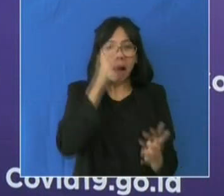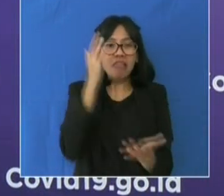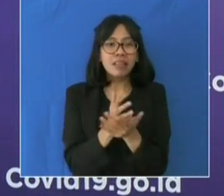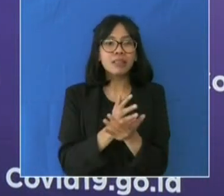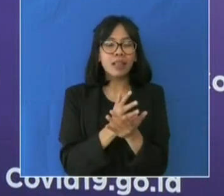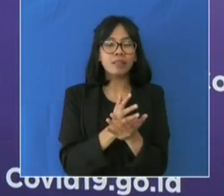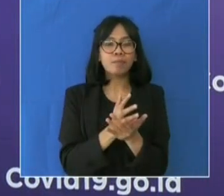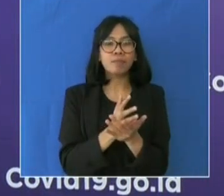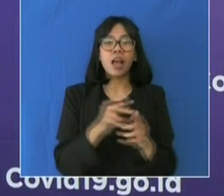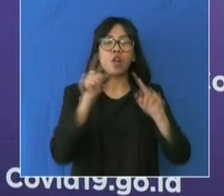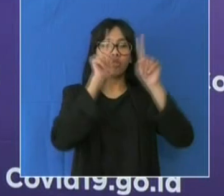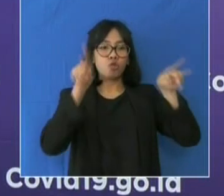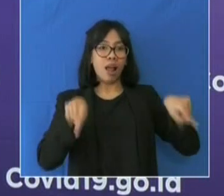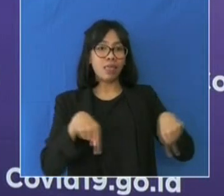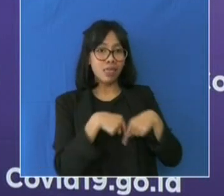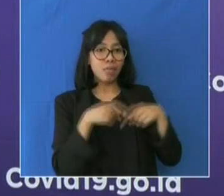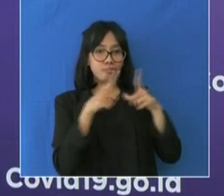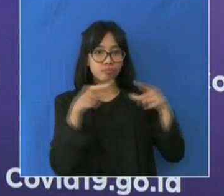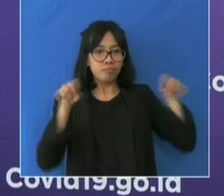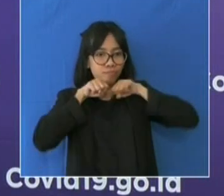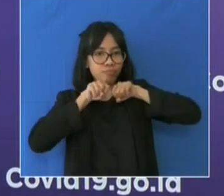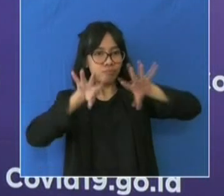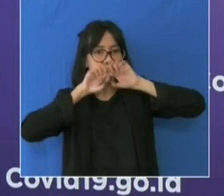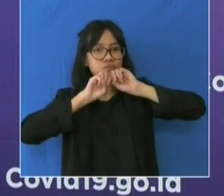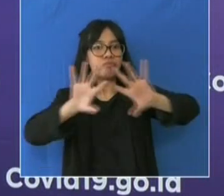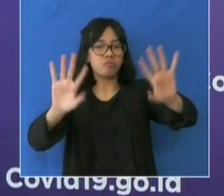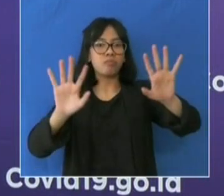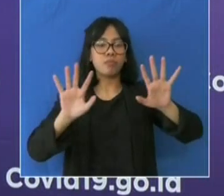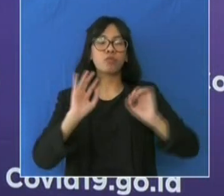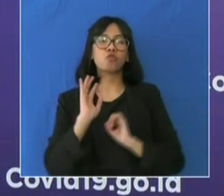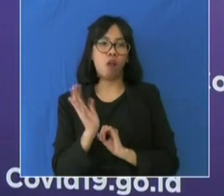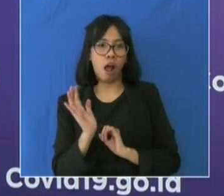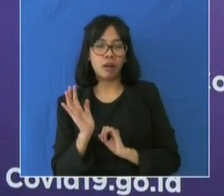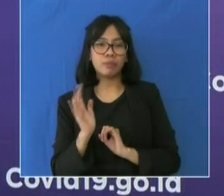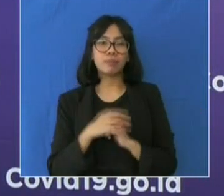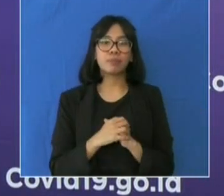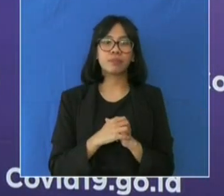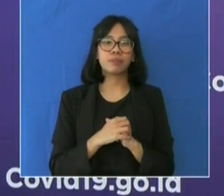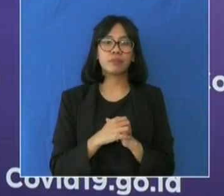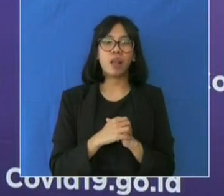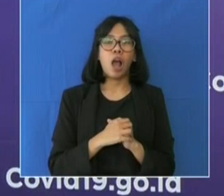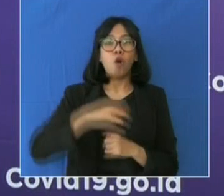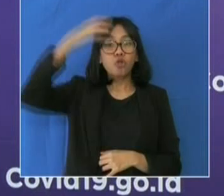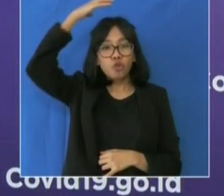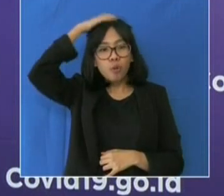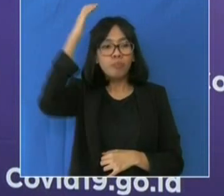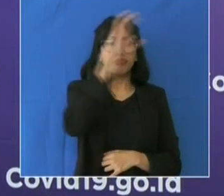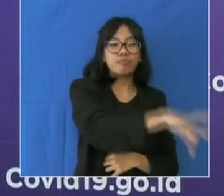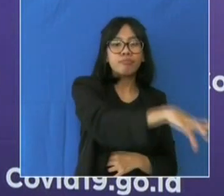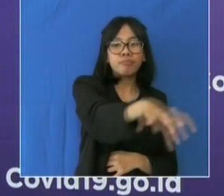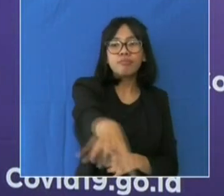mengeluarkan surat edaran kebijakan dan imbauan dari masing-masing Keuskupan